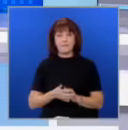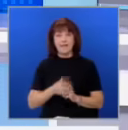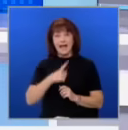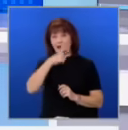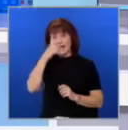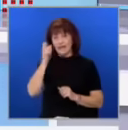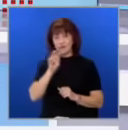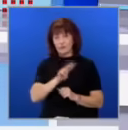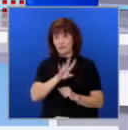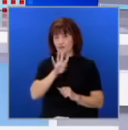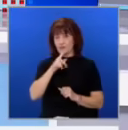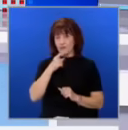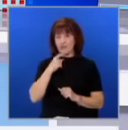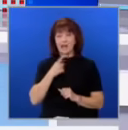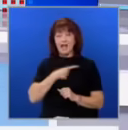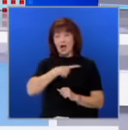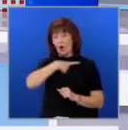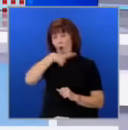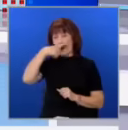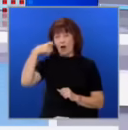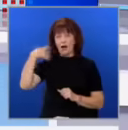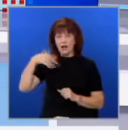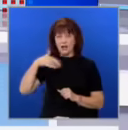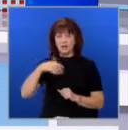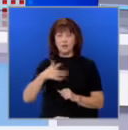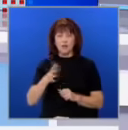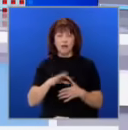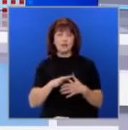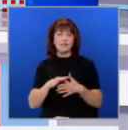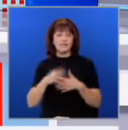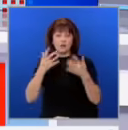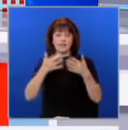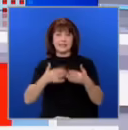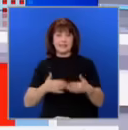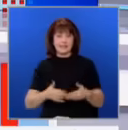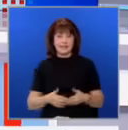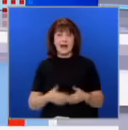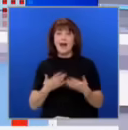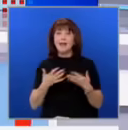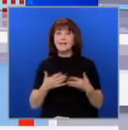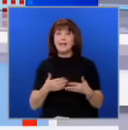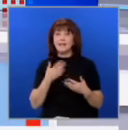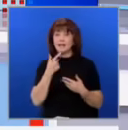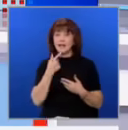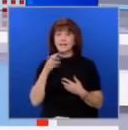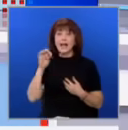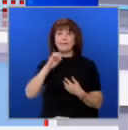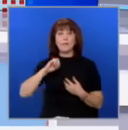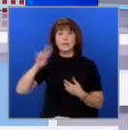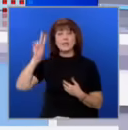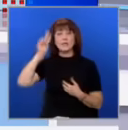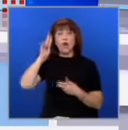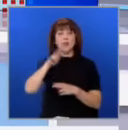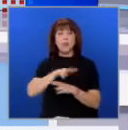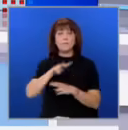Лятото на 2024 година е най-горещото, откакто се води такава статистика. Данните съобщи Европейската служба за наблюдение